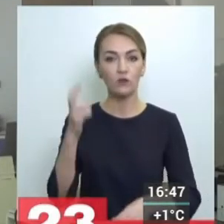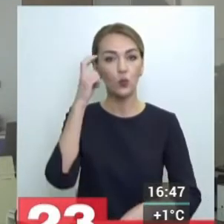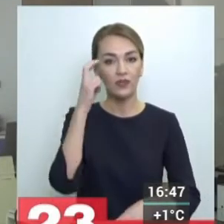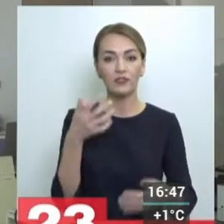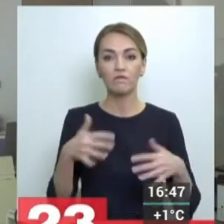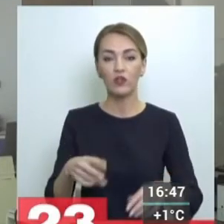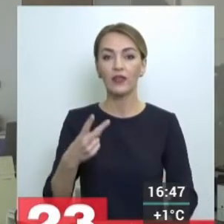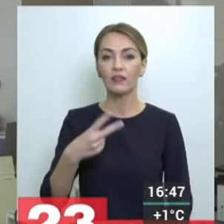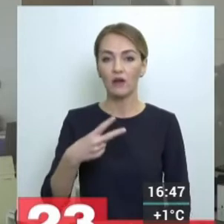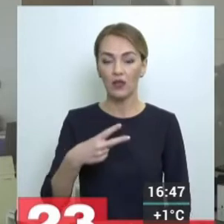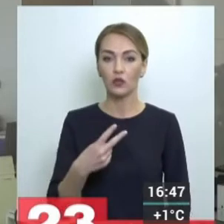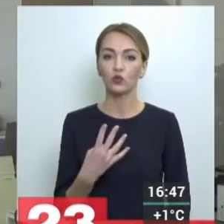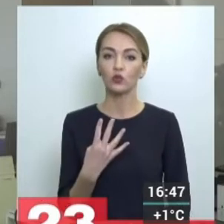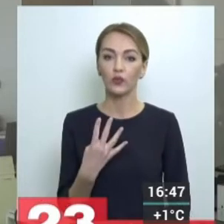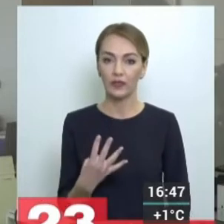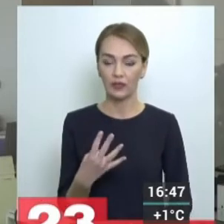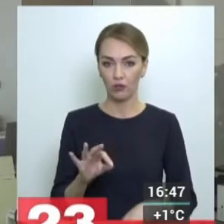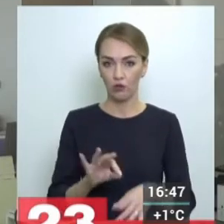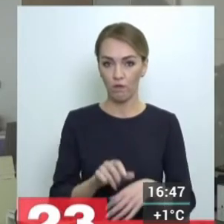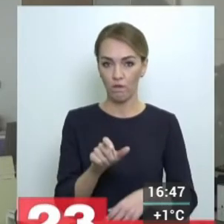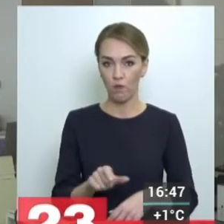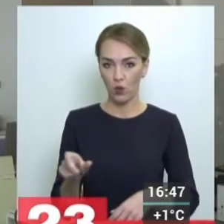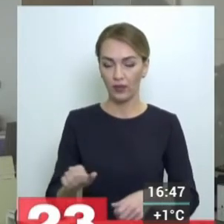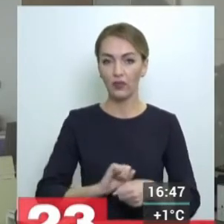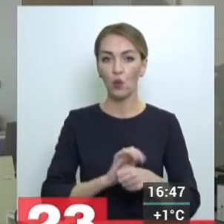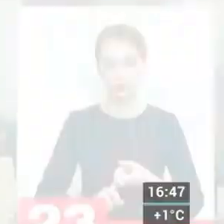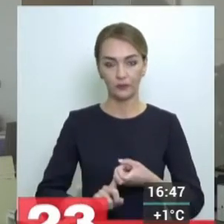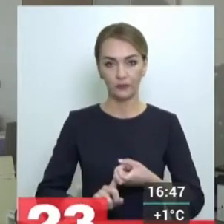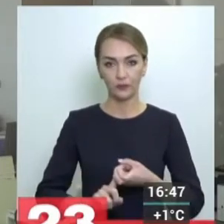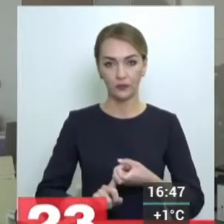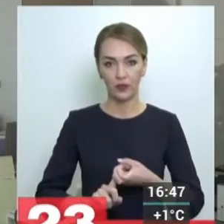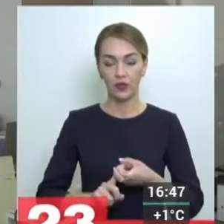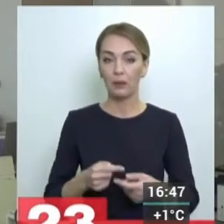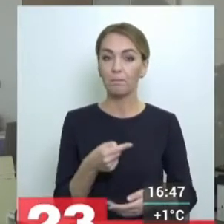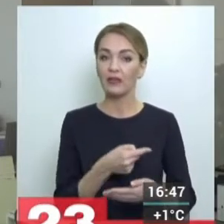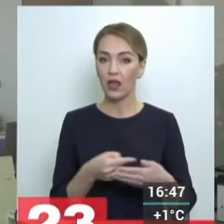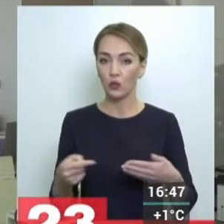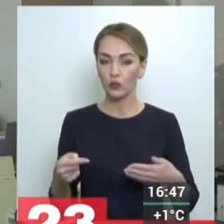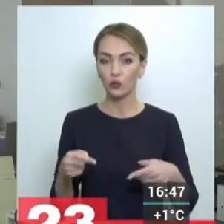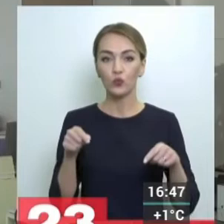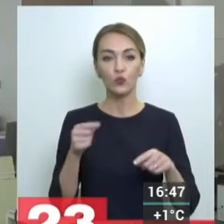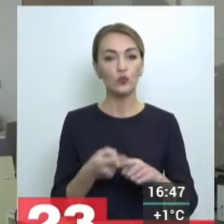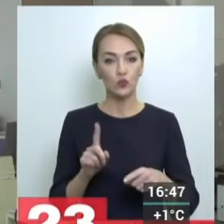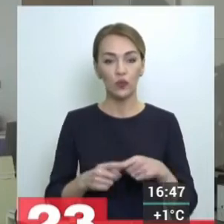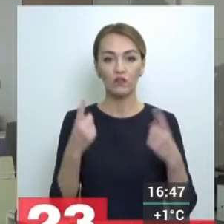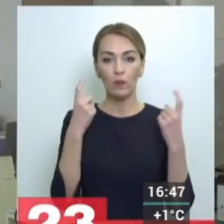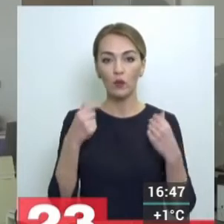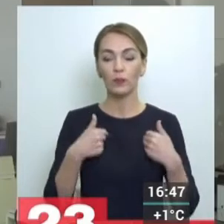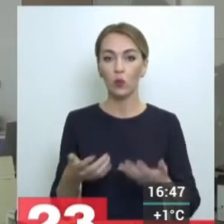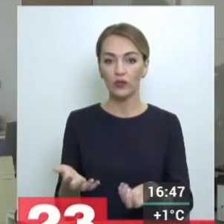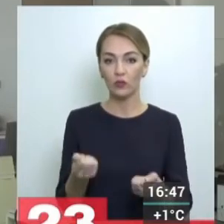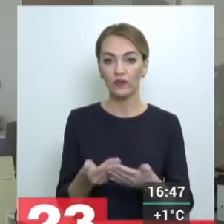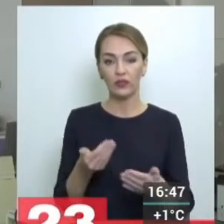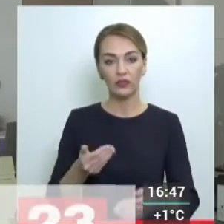вже 24 хворих на коронавірус. Підкреслюю, що цю інформацію ми отримуємо